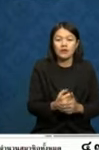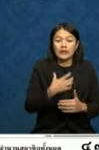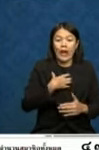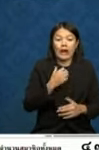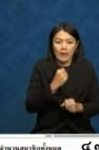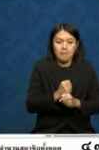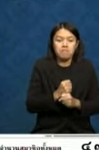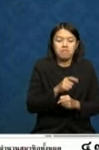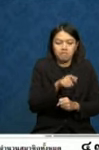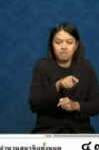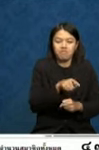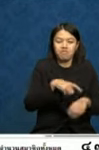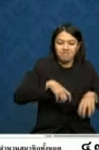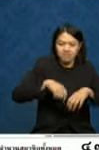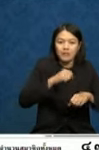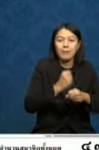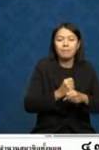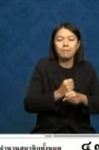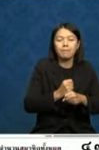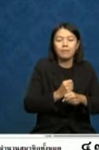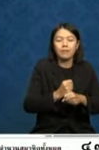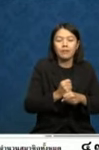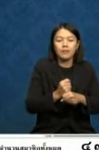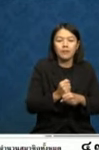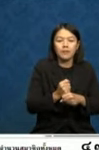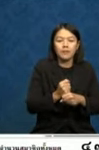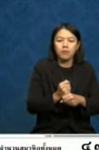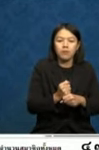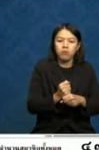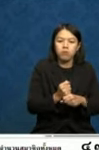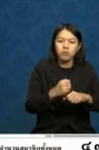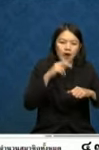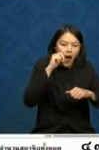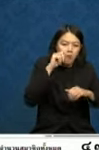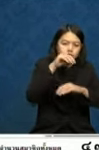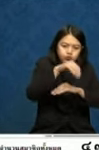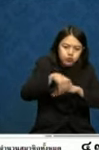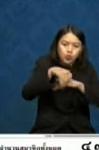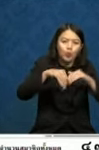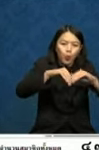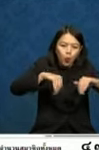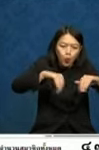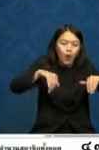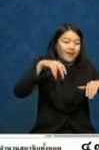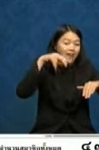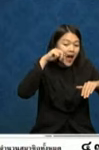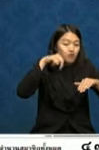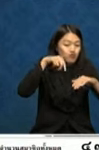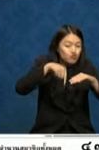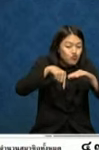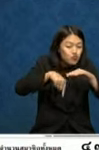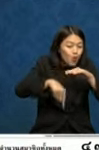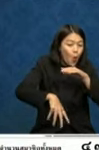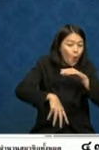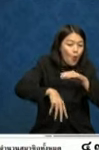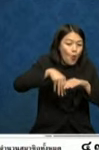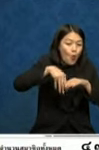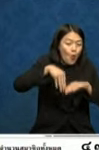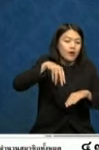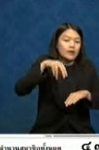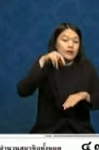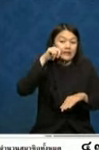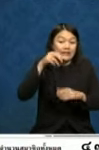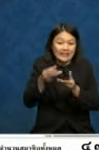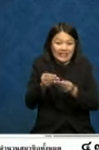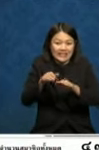การนะครับในการที่จะขุดบ่อน้ำเจาะน้ำบาดาลเนี่ยต้องเอาที่ดินเข้าไป